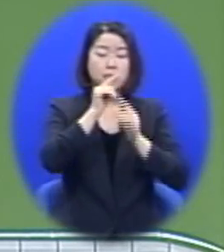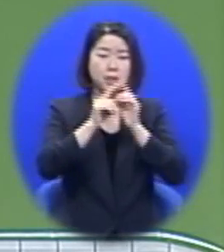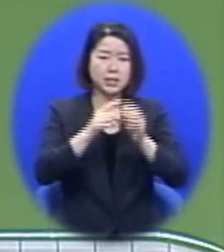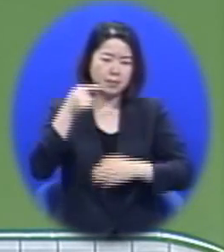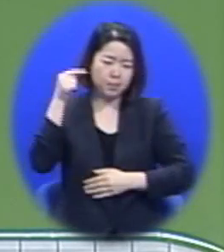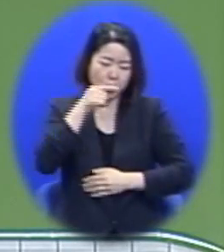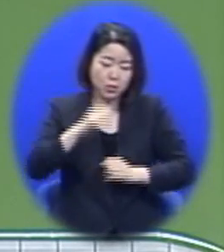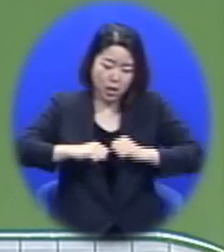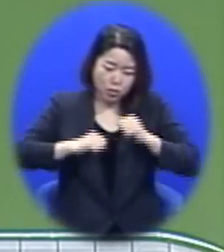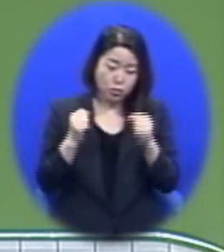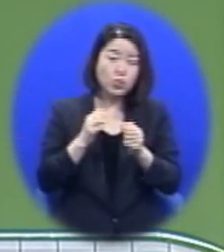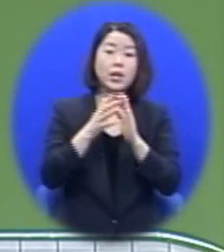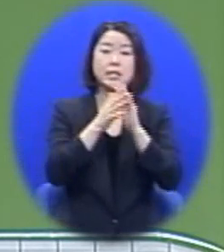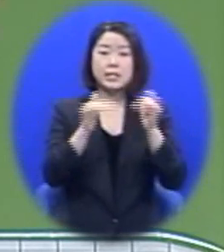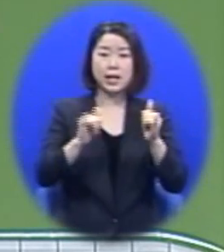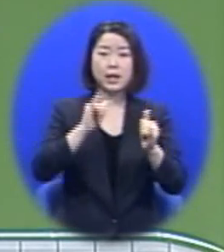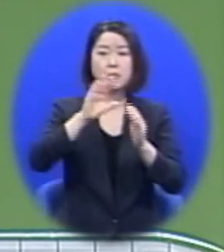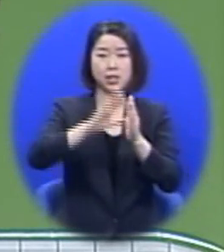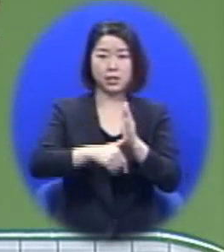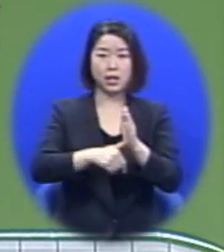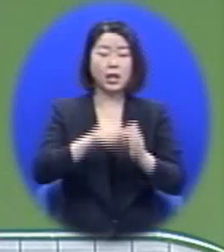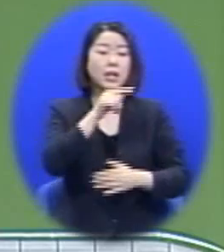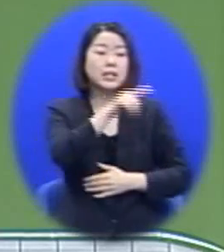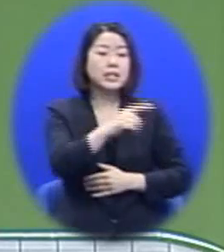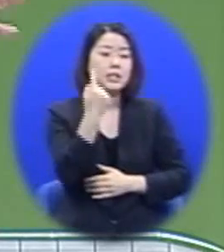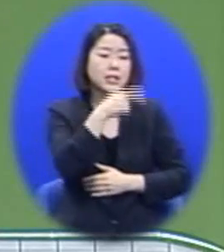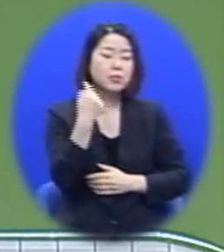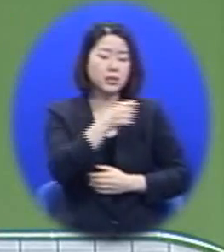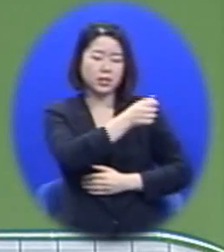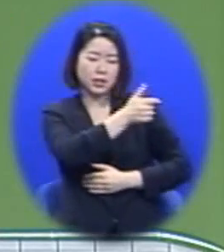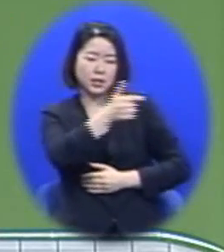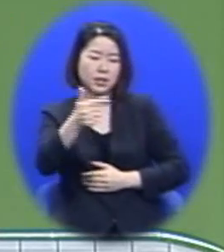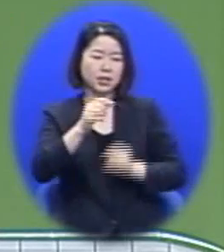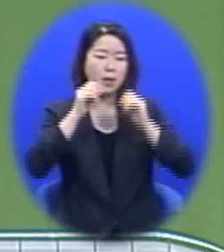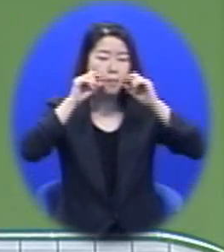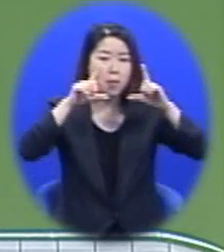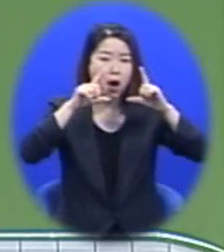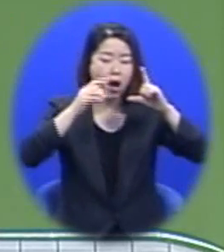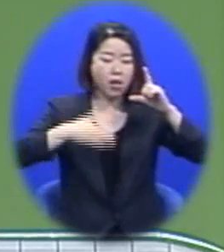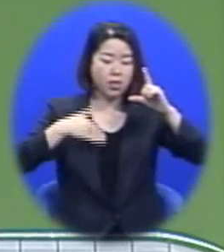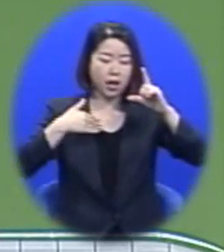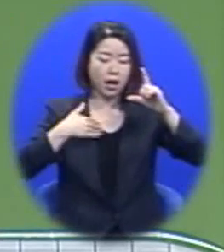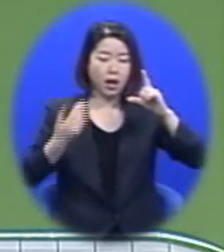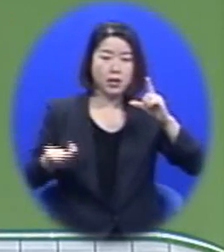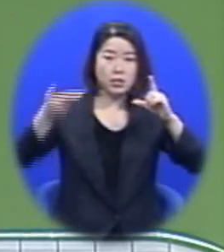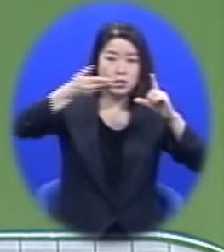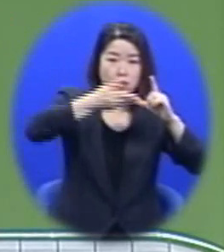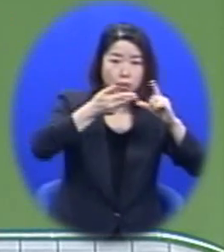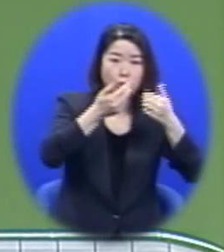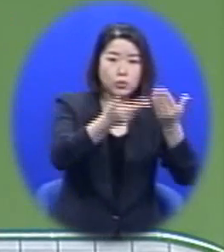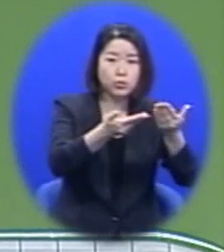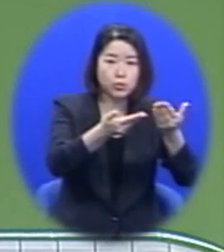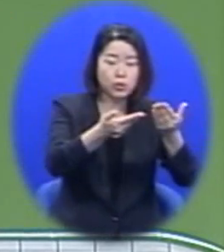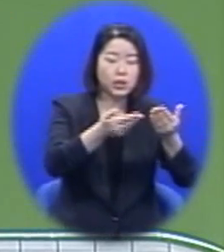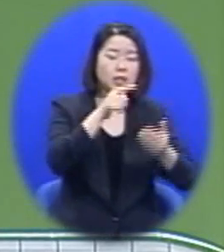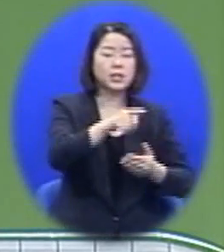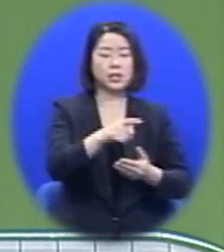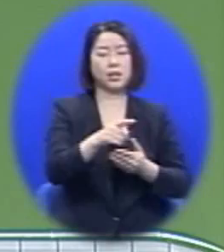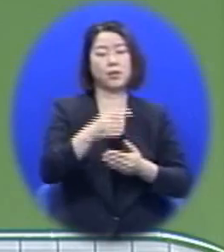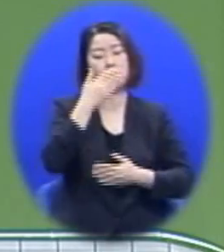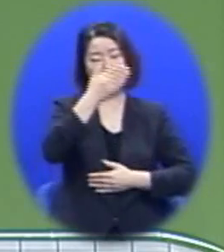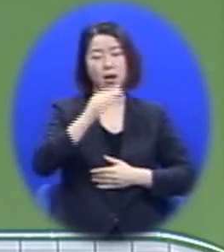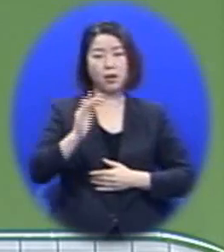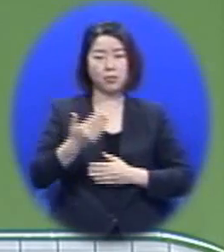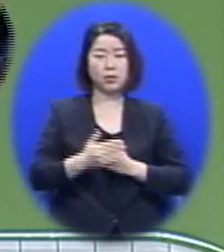경우에 내 입을 넓게 열라, 내가 채우리라 하는 말씀이 해당되는 것입니다.